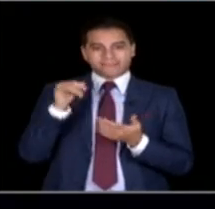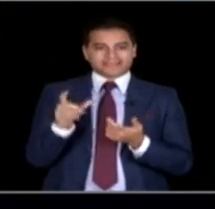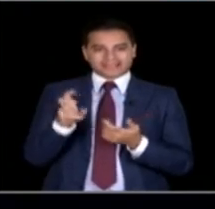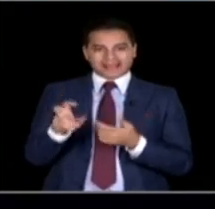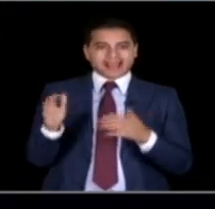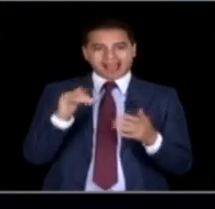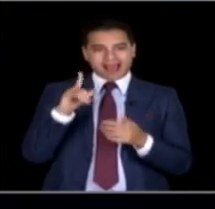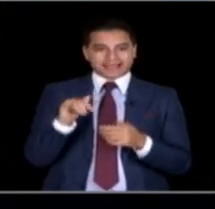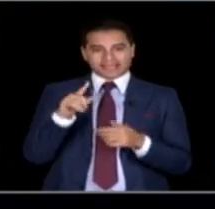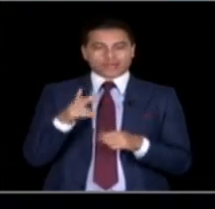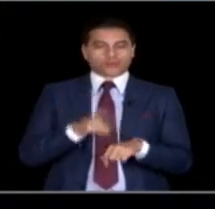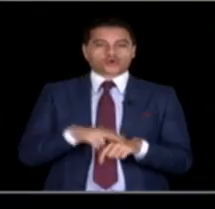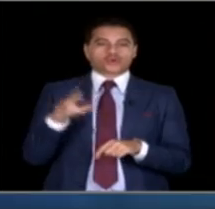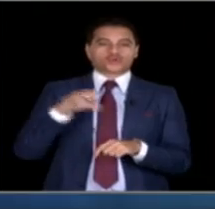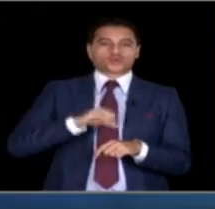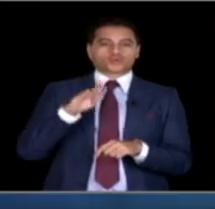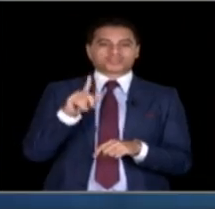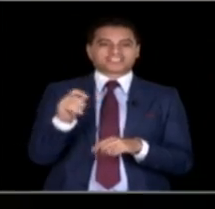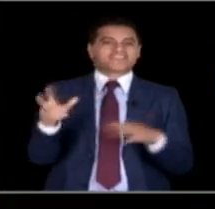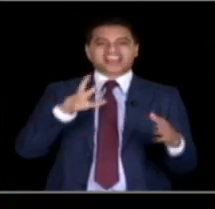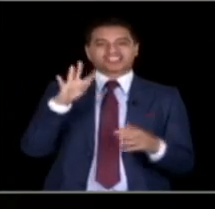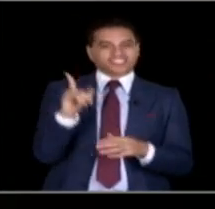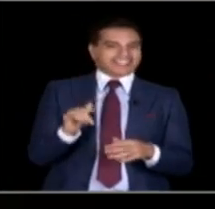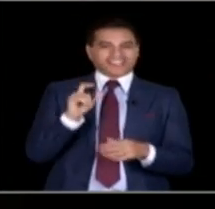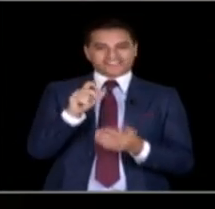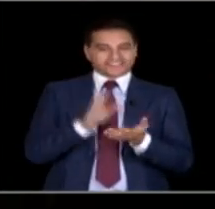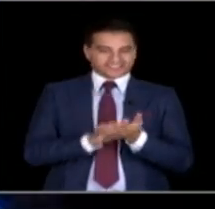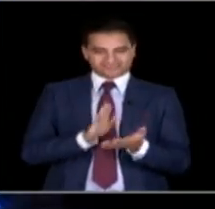خليل ويوسف الشريف. رحمة.